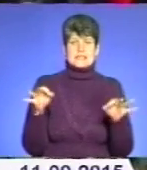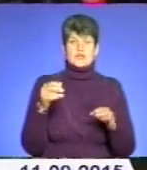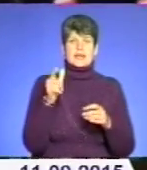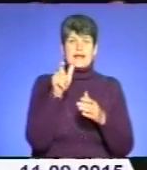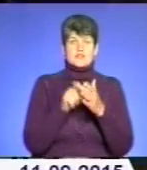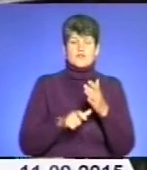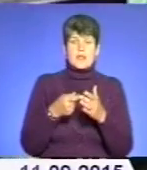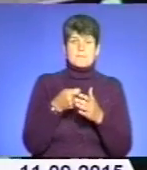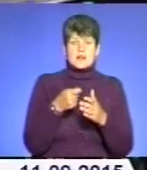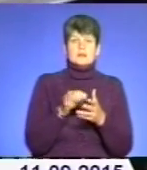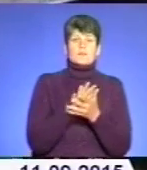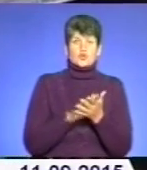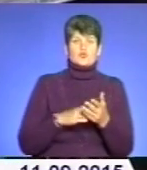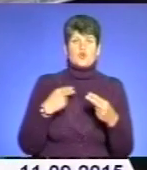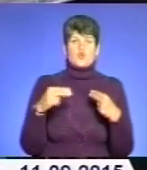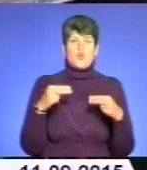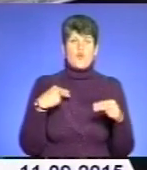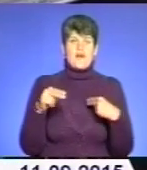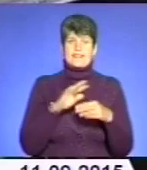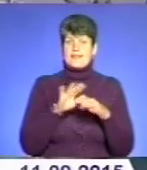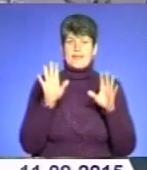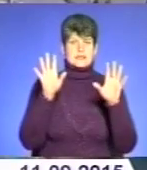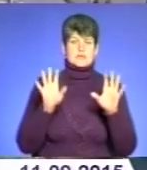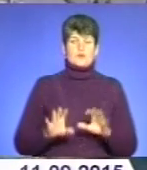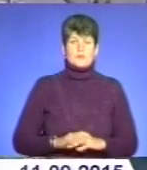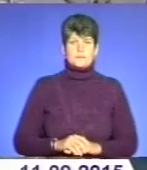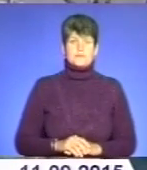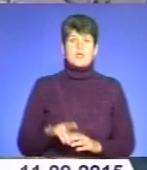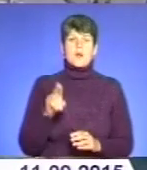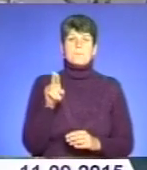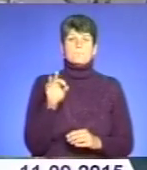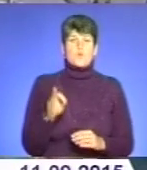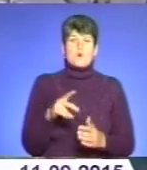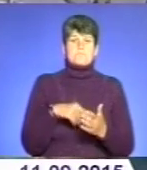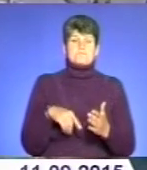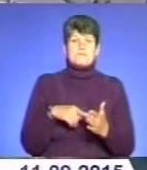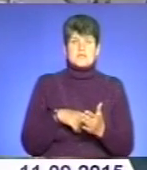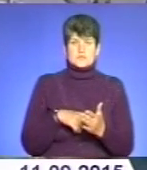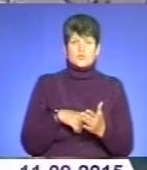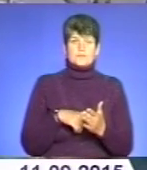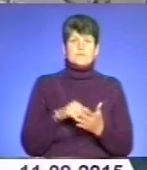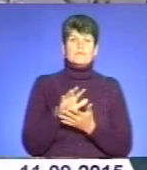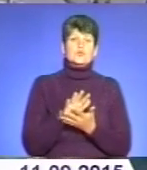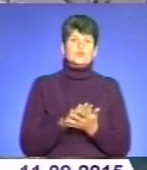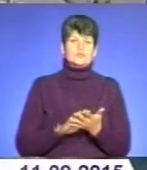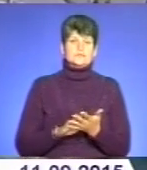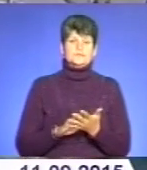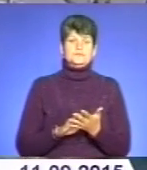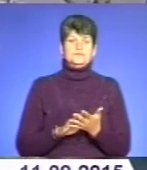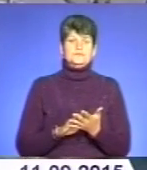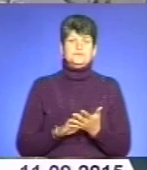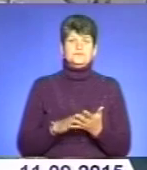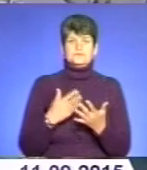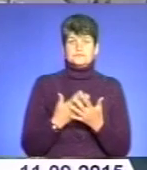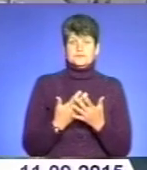і продовжують торгувати незаконно. По місту, як би там не було, продовжується,